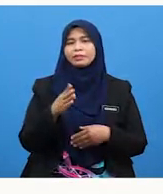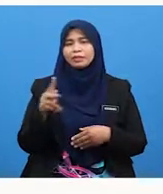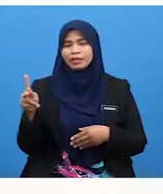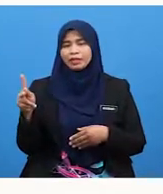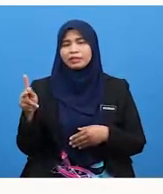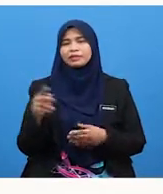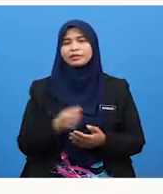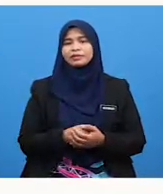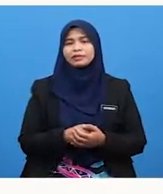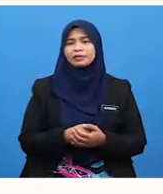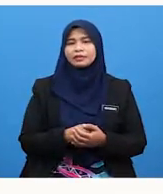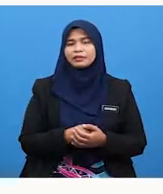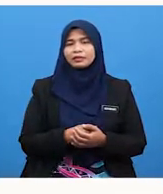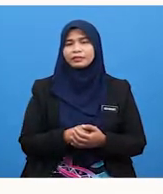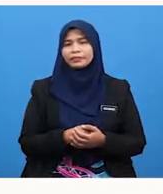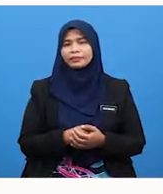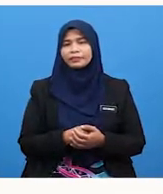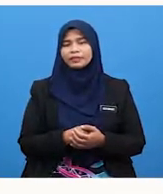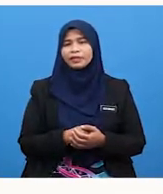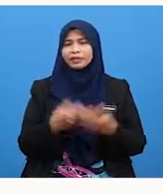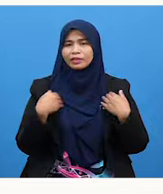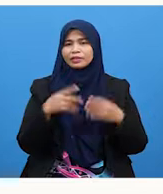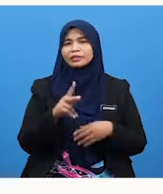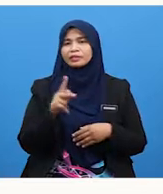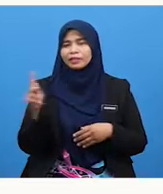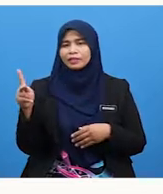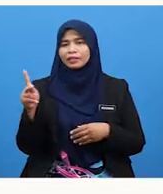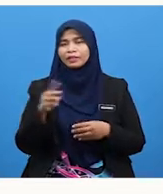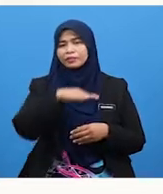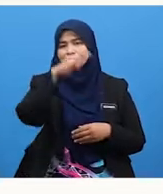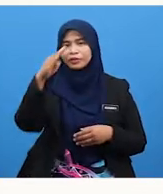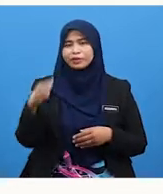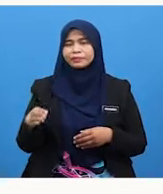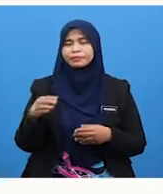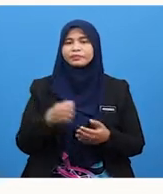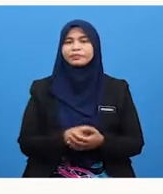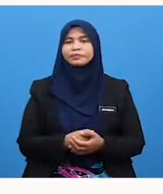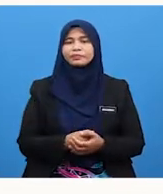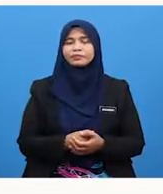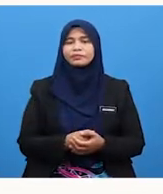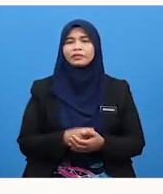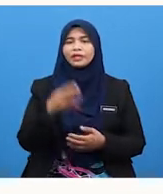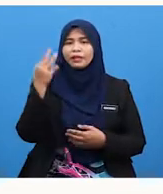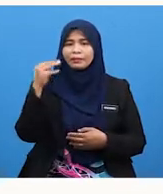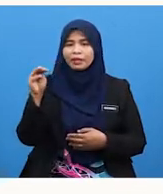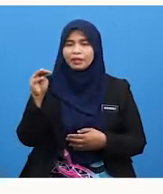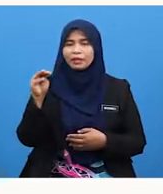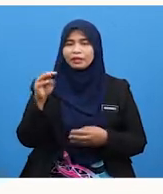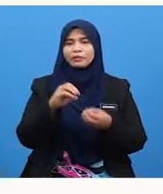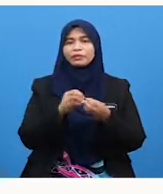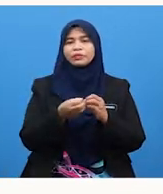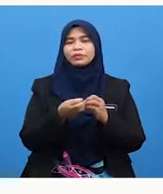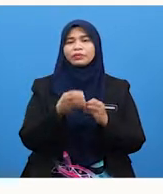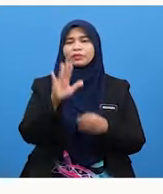Ya, digit 8 berada di sebelah kanan bukit. maka nombor